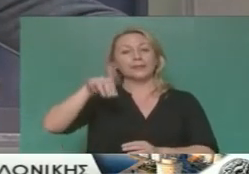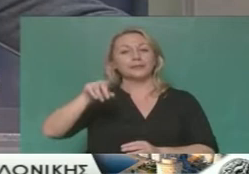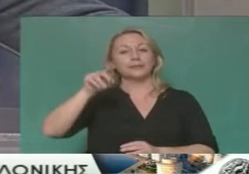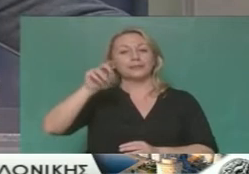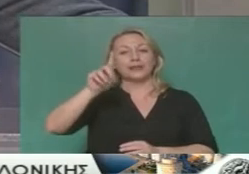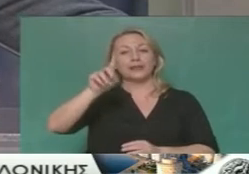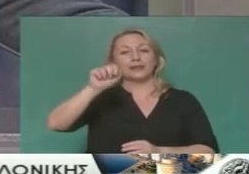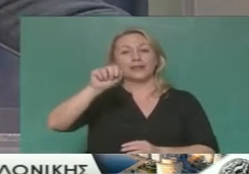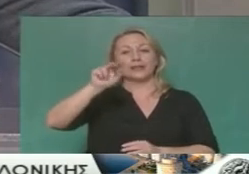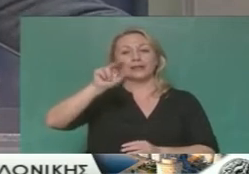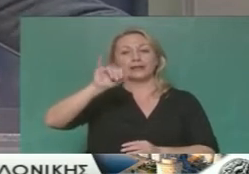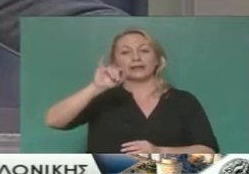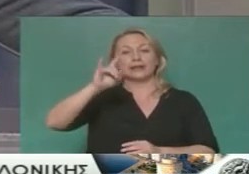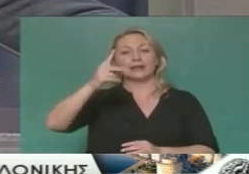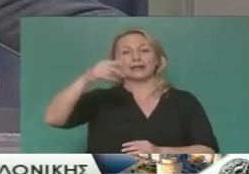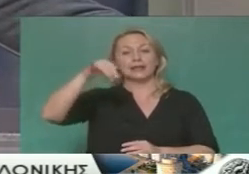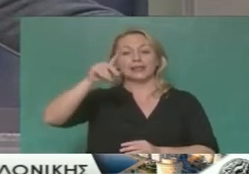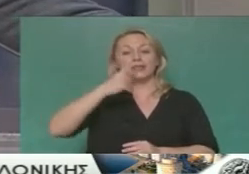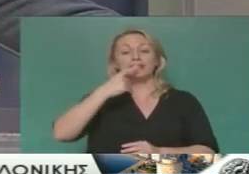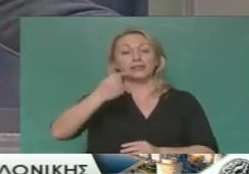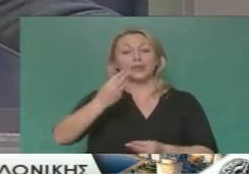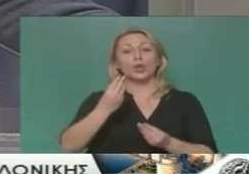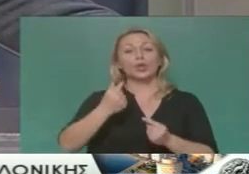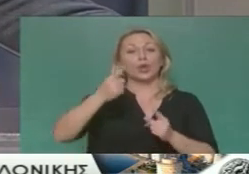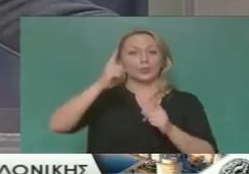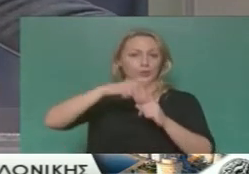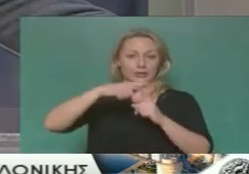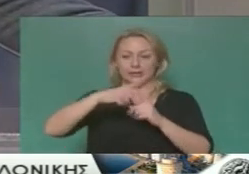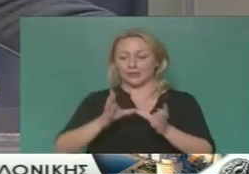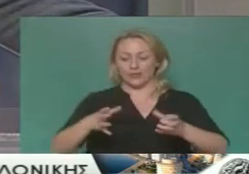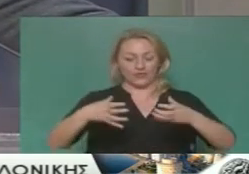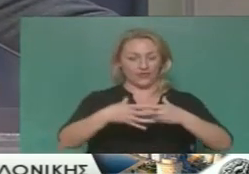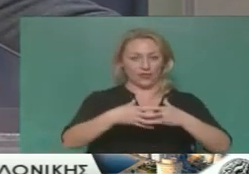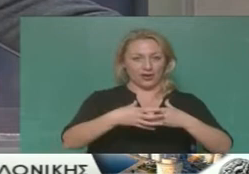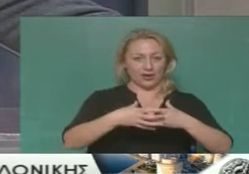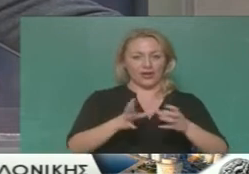ο κύριος Δανιηλίδης, που μίλησε για ένα μοντέλο το οποίο αφορά